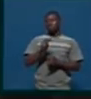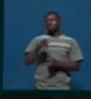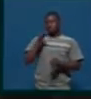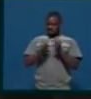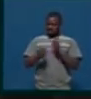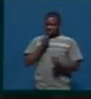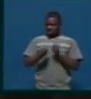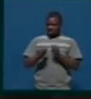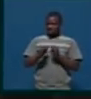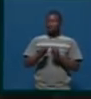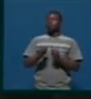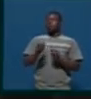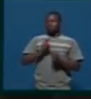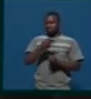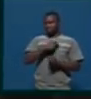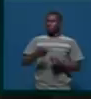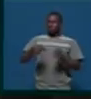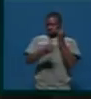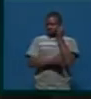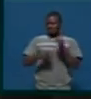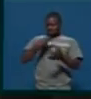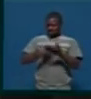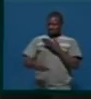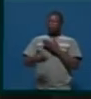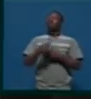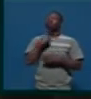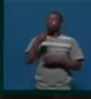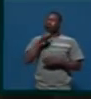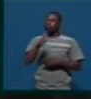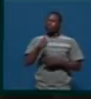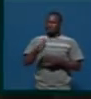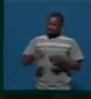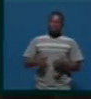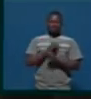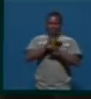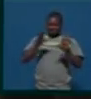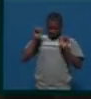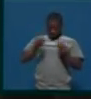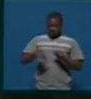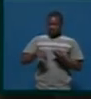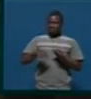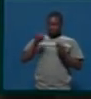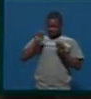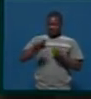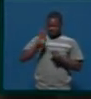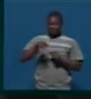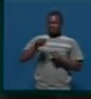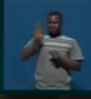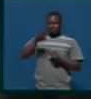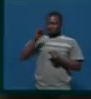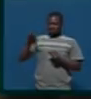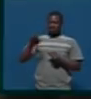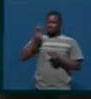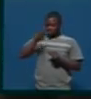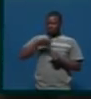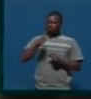pas clairement que le Burkinabé ne peut pas perdre sa nationalité. Donc, parce que l'Allemagne